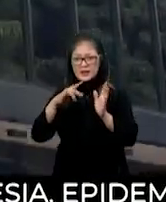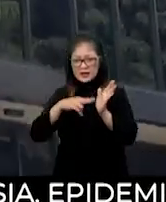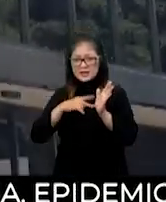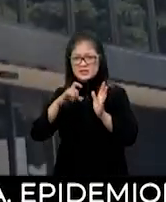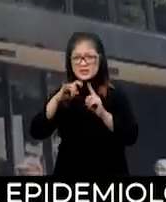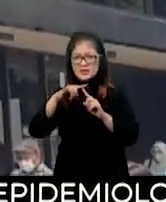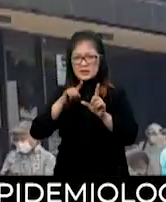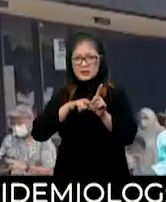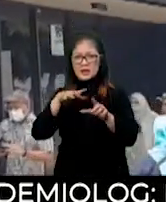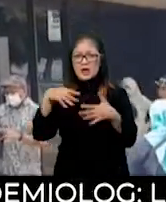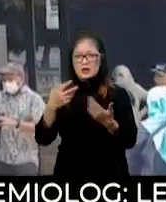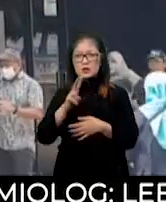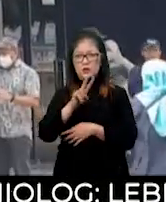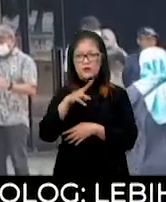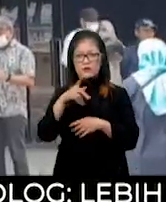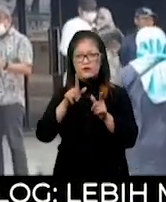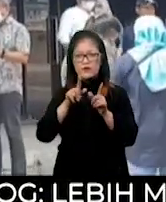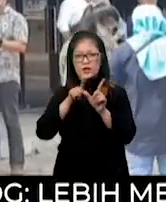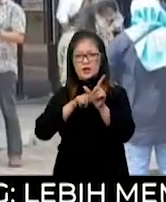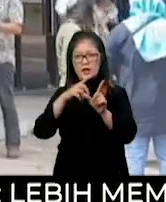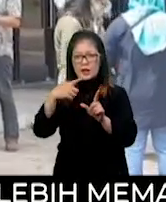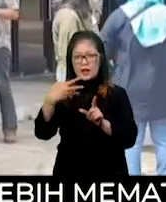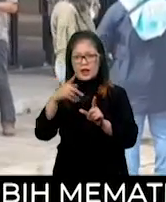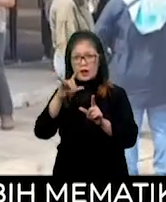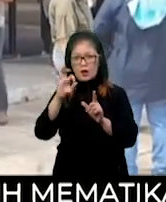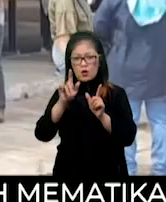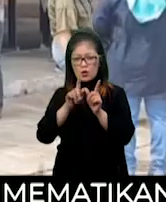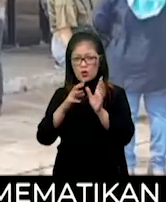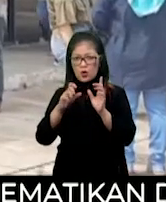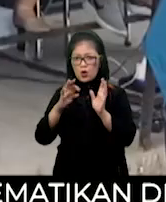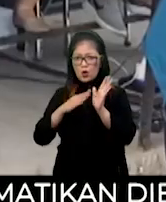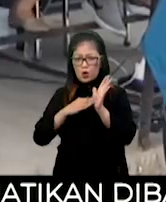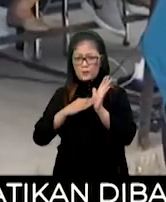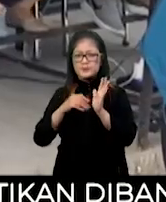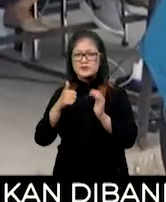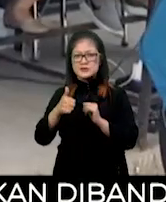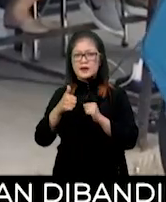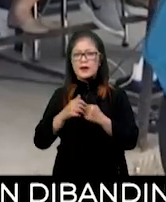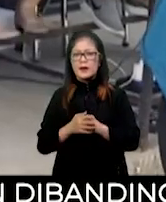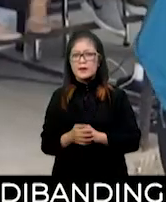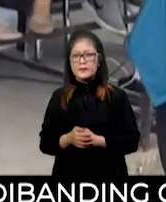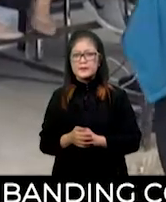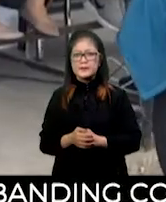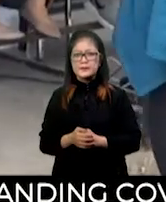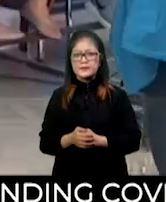selama 3 hari hingga Jumat besok pukul 8 malam. Dari Jakarta Pusat, Rani Sanjaya melaporkan.